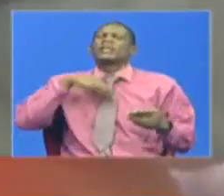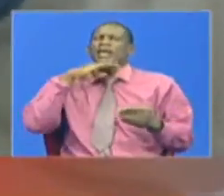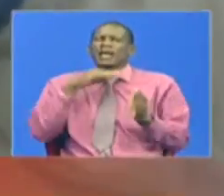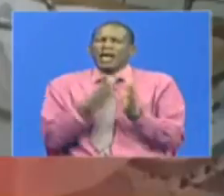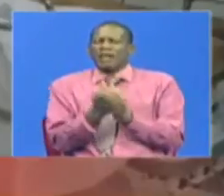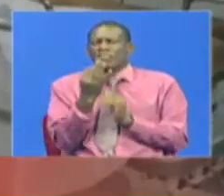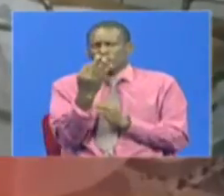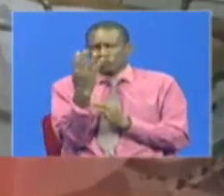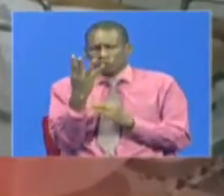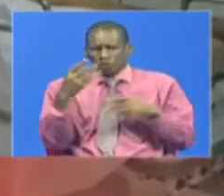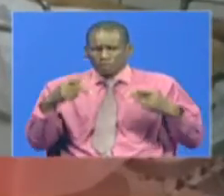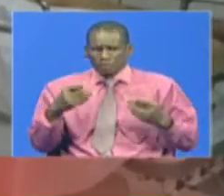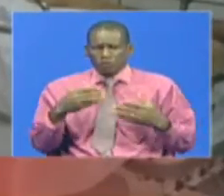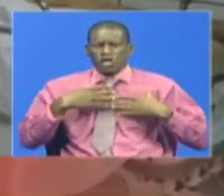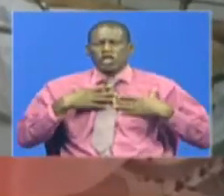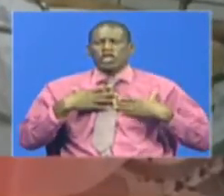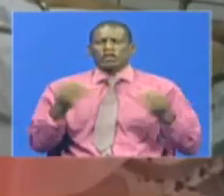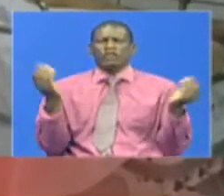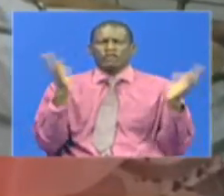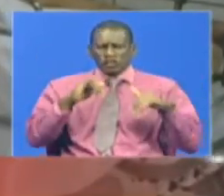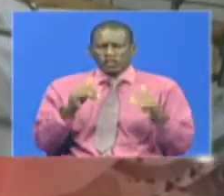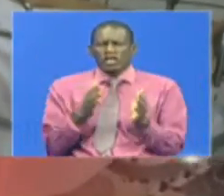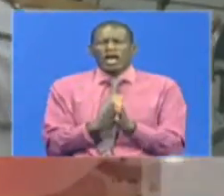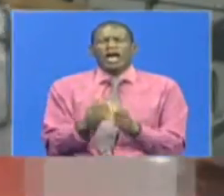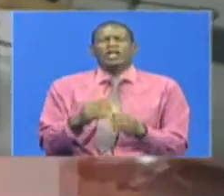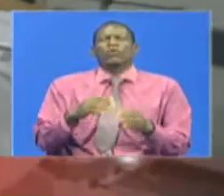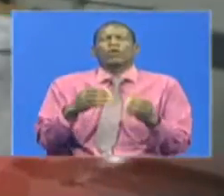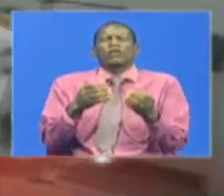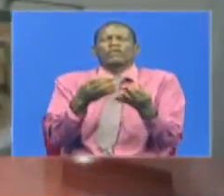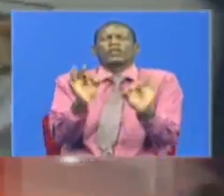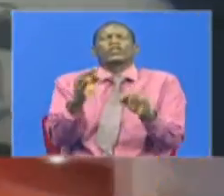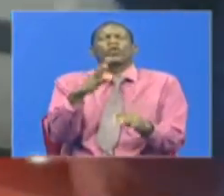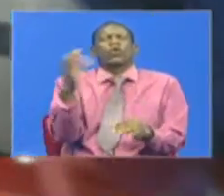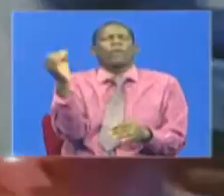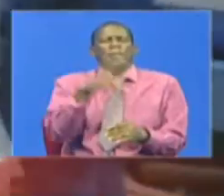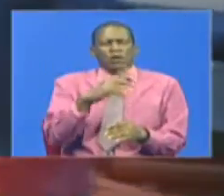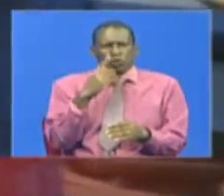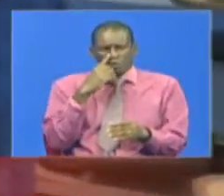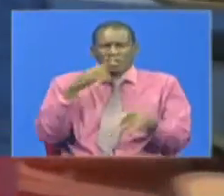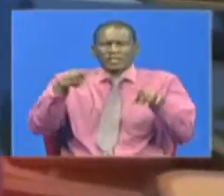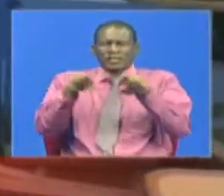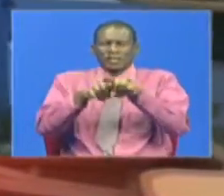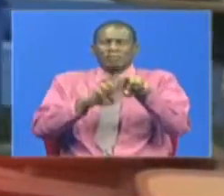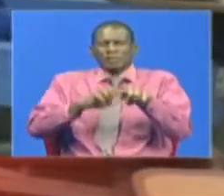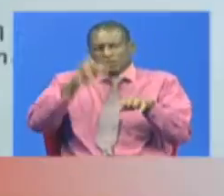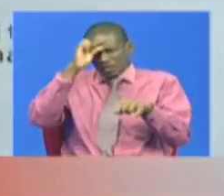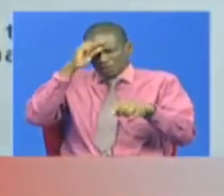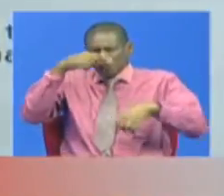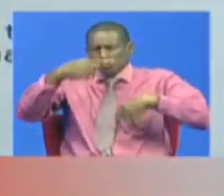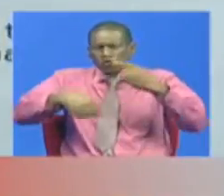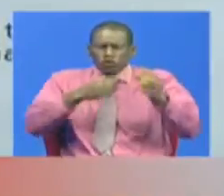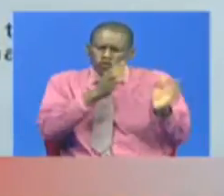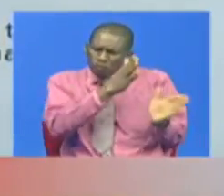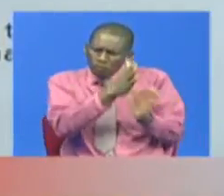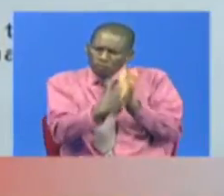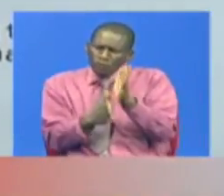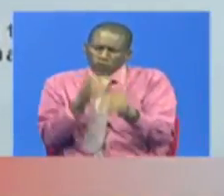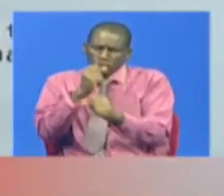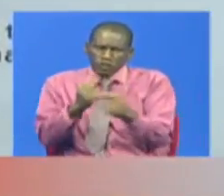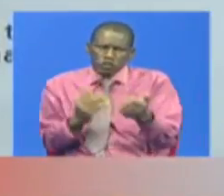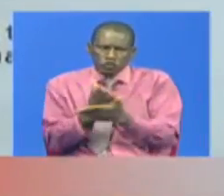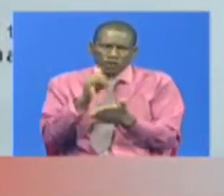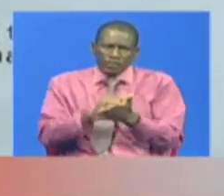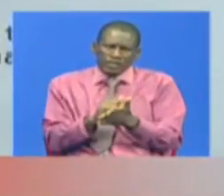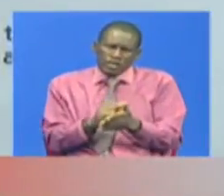34 wakipata nafuu na kuruhusiwa kwenda nyumbani. Aidha, serikali inaendelea na maandalizi ya kuhakikisha uangalizi